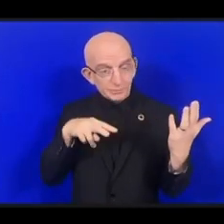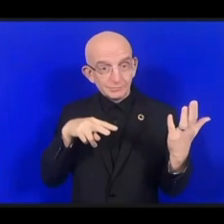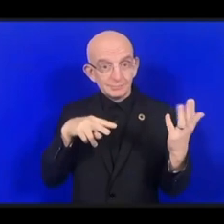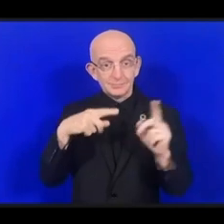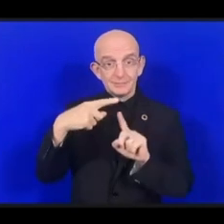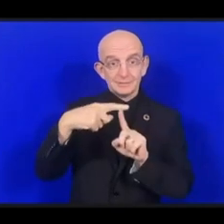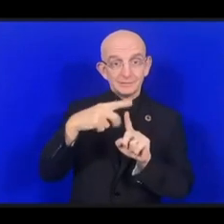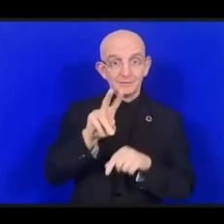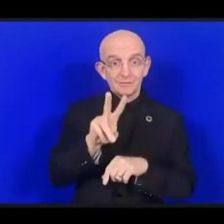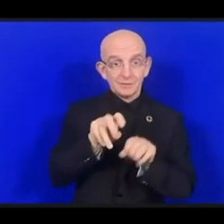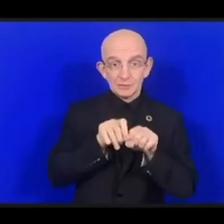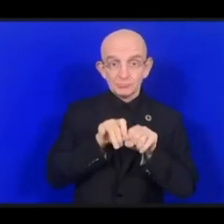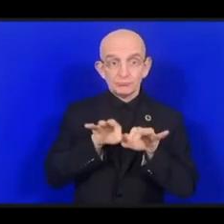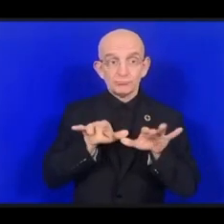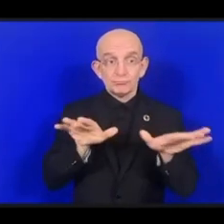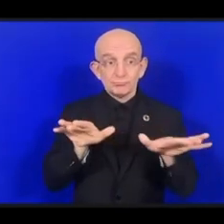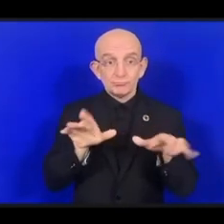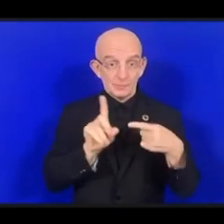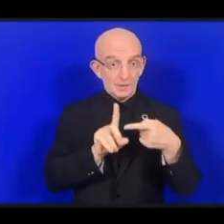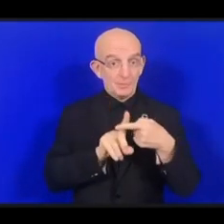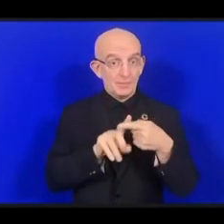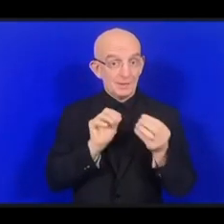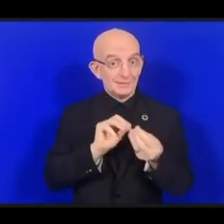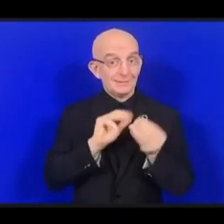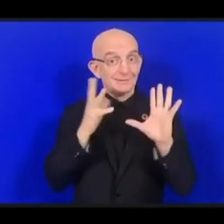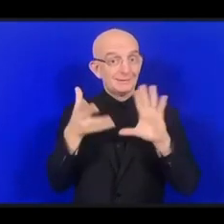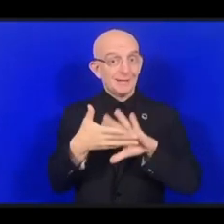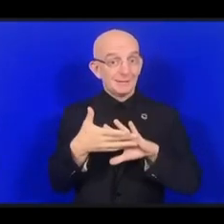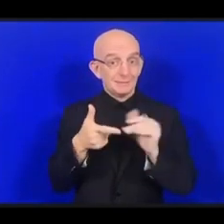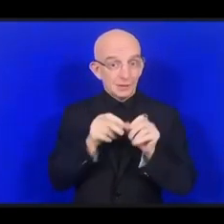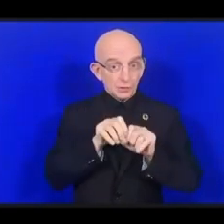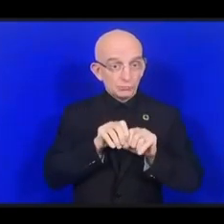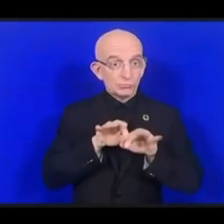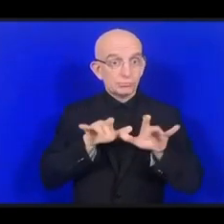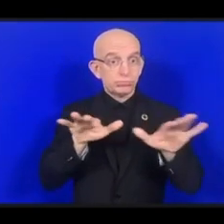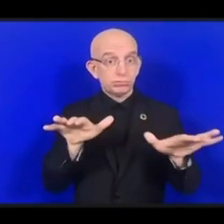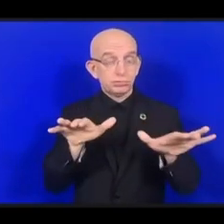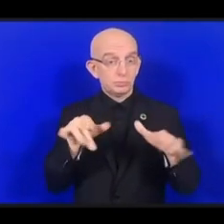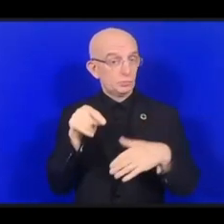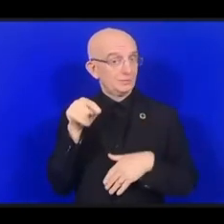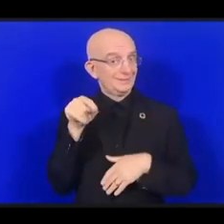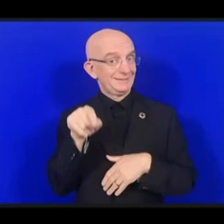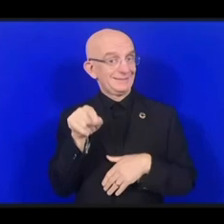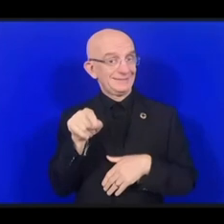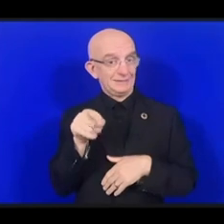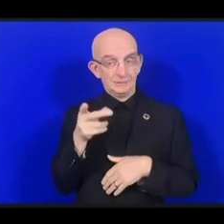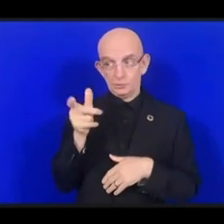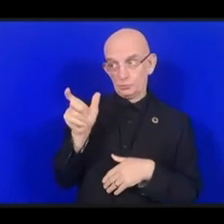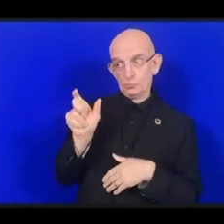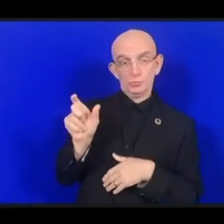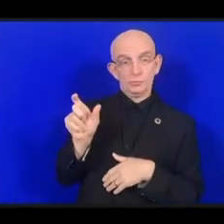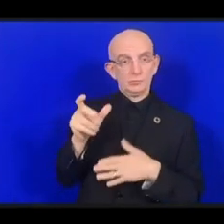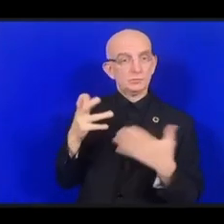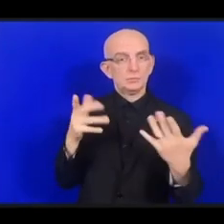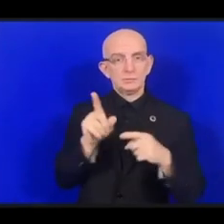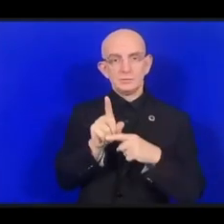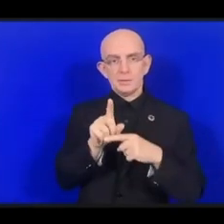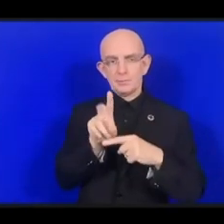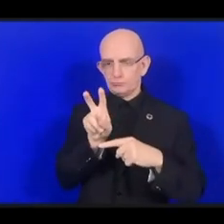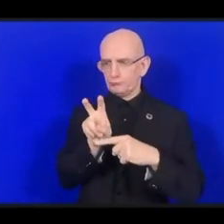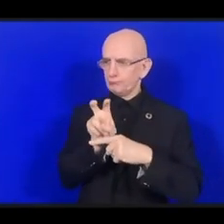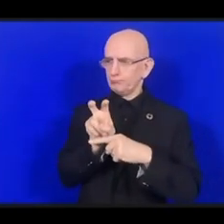والانترنت واستلهم الناس من هذه الكلمه فتكات الجميع